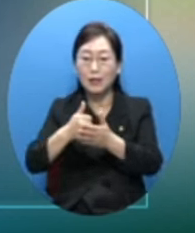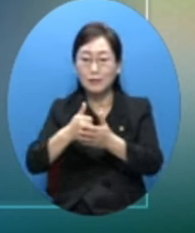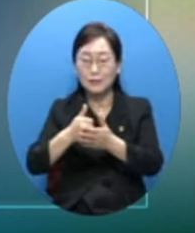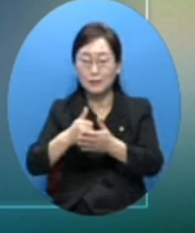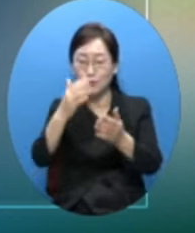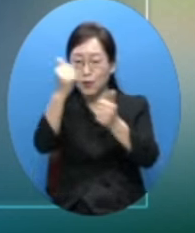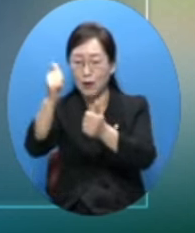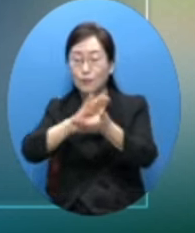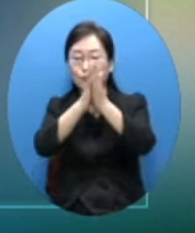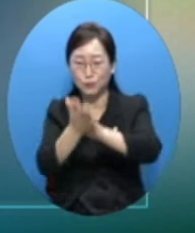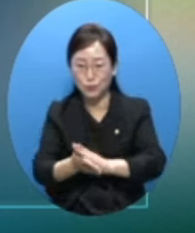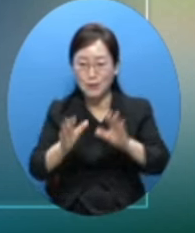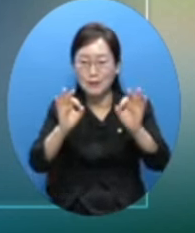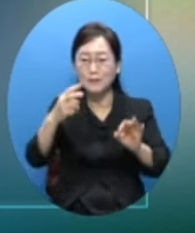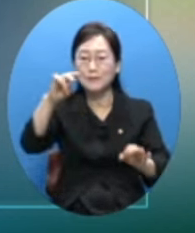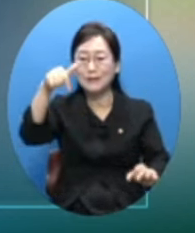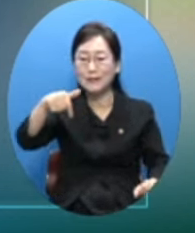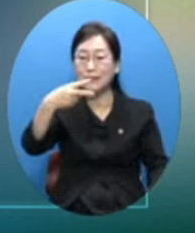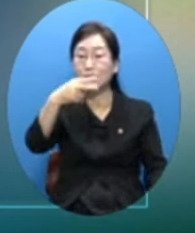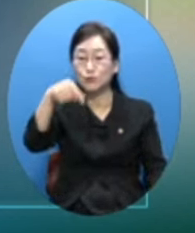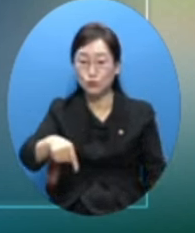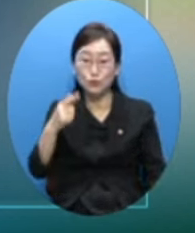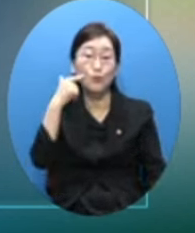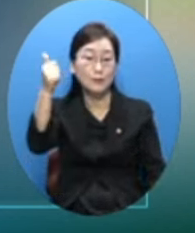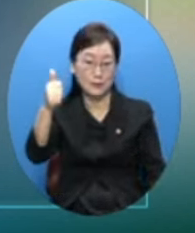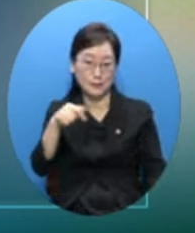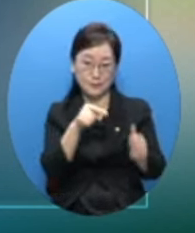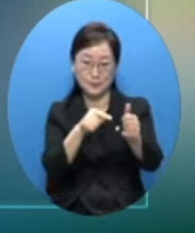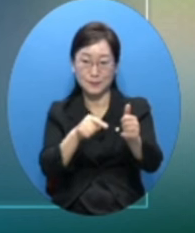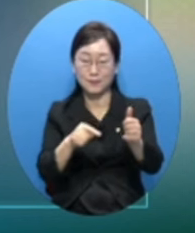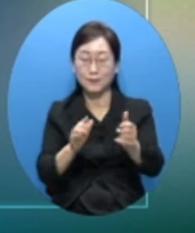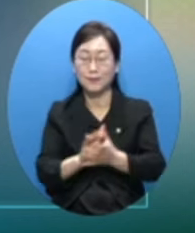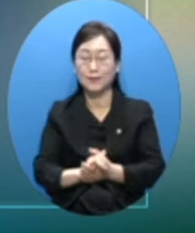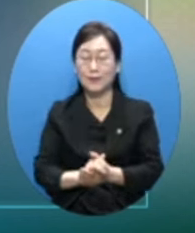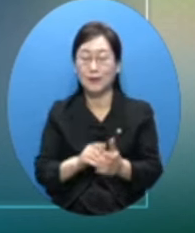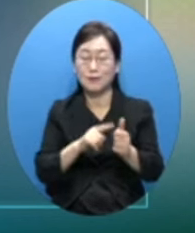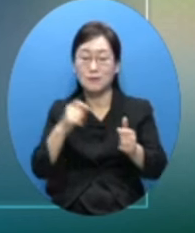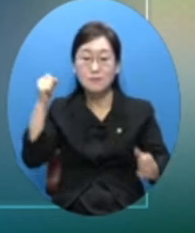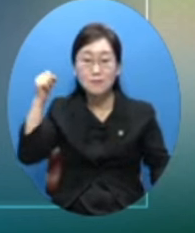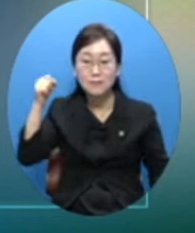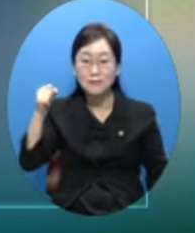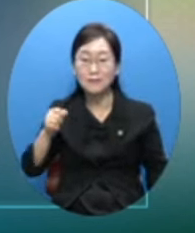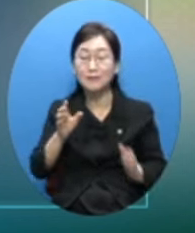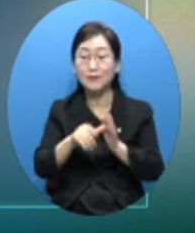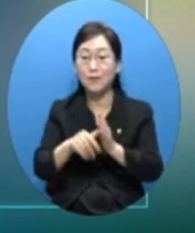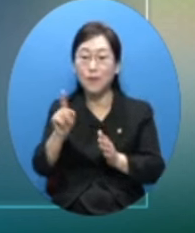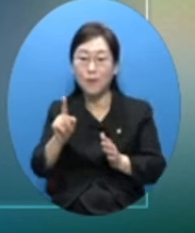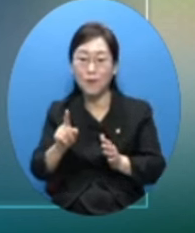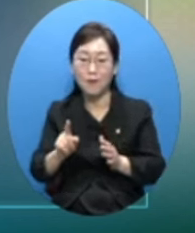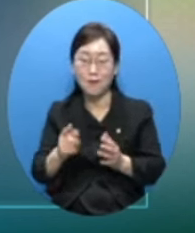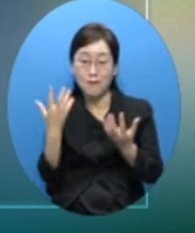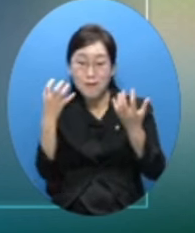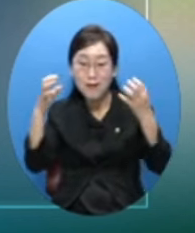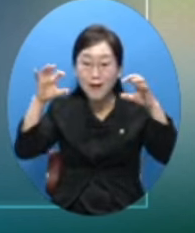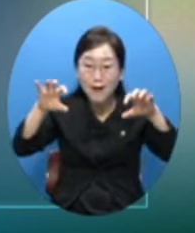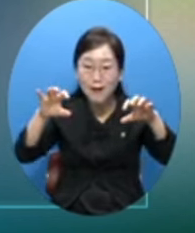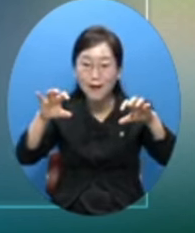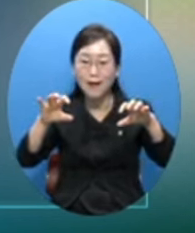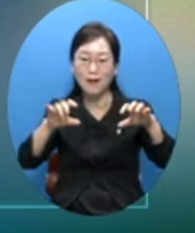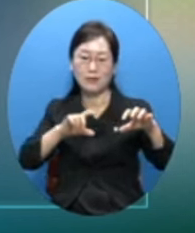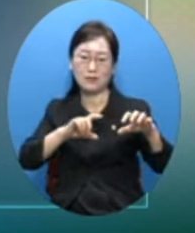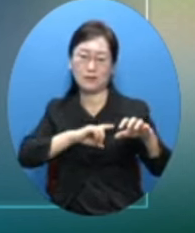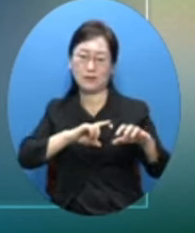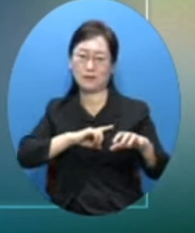된 김익두 목사님이 계십니다. 이분은 주먹을 쓸 때 안악산 호랑이라고 불렸던